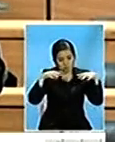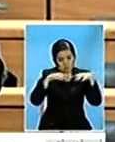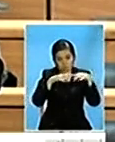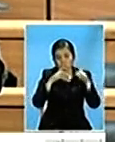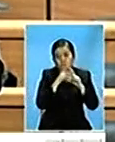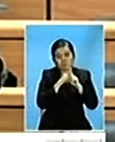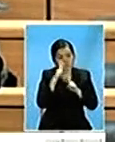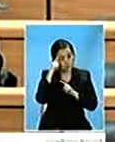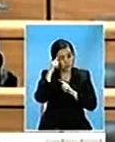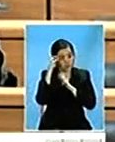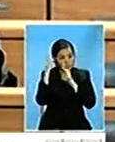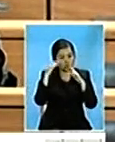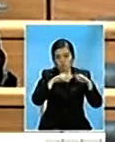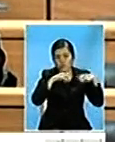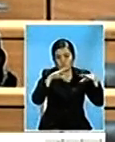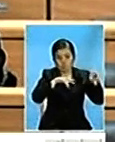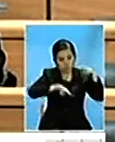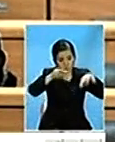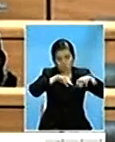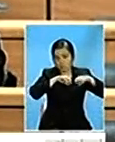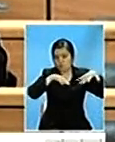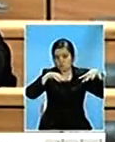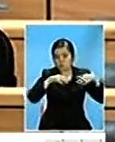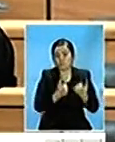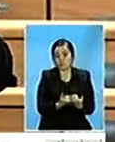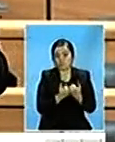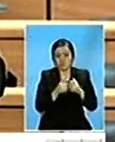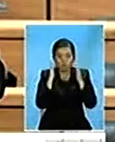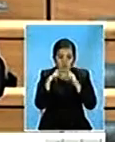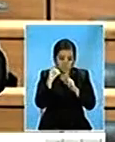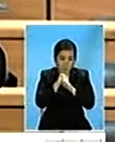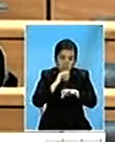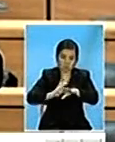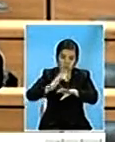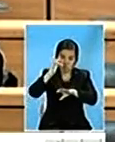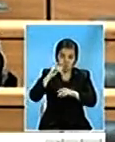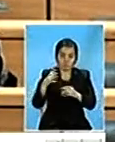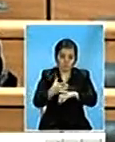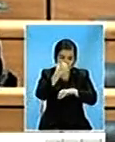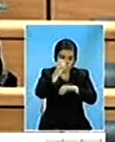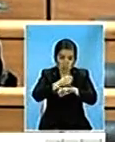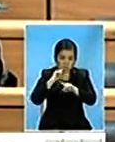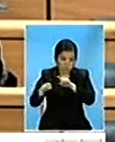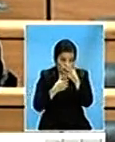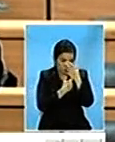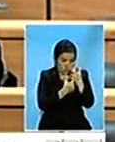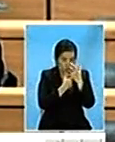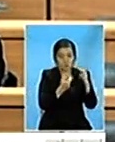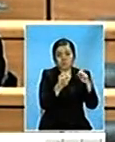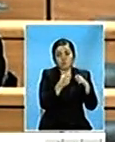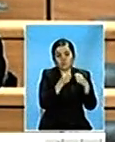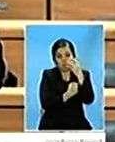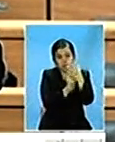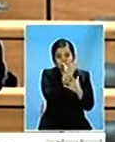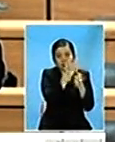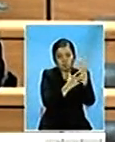หมายคาดหวังแต่อย่างใดนักทำงานด้านอนุรักษ์นักการเมืองที่ให้ความสนใจต่อปัญหาเรื่องนี้